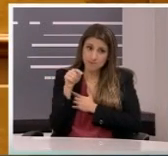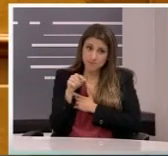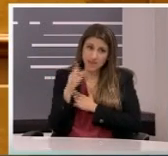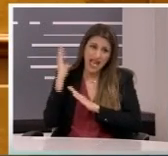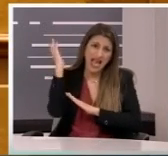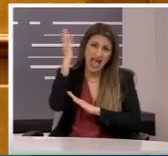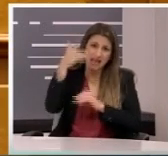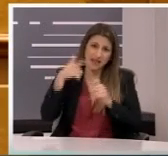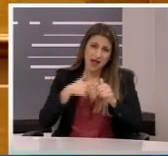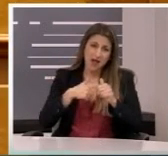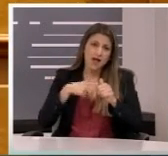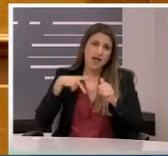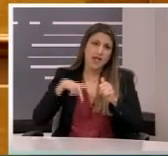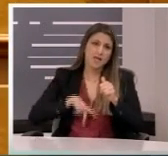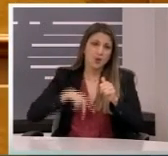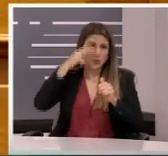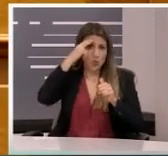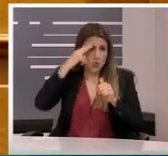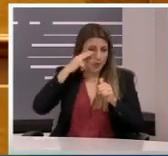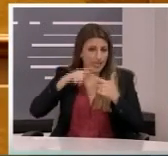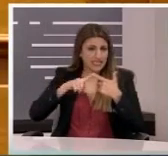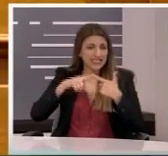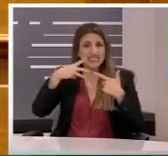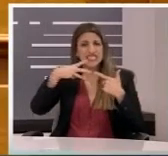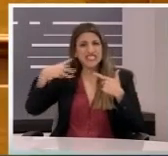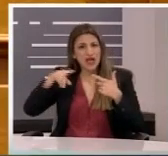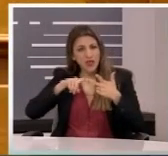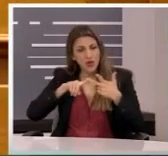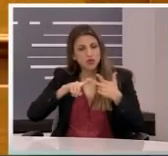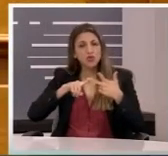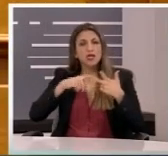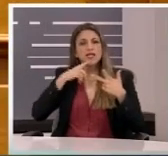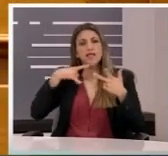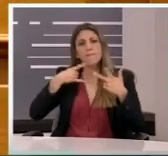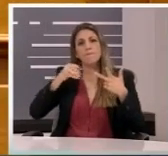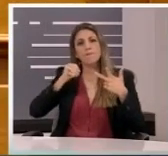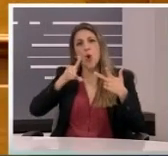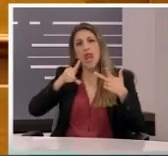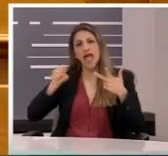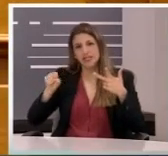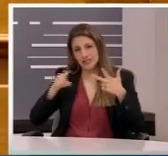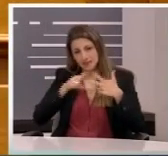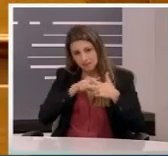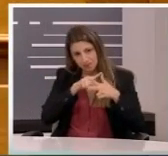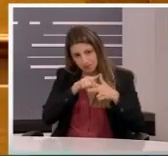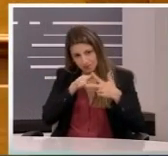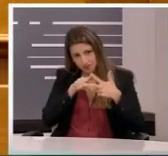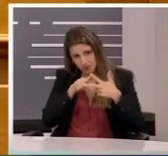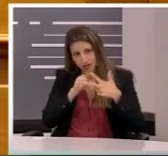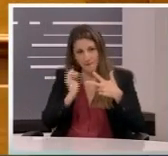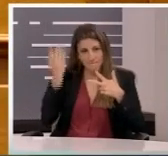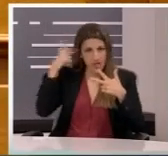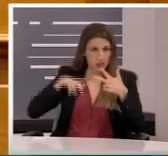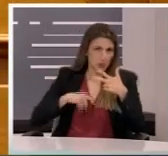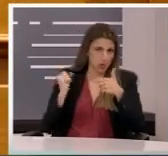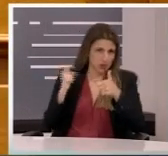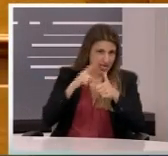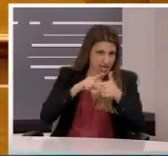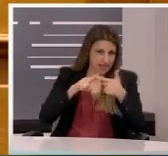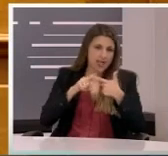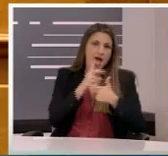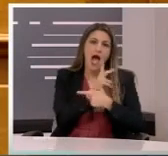του κυρίου Κρουμπλή, του κυρίου Ξανθού και του κυρίου Πολάκη οδηγήθηκε σε ένα πραγματικό πολιτικό βατερλό.